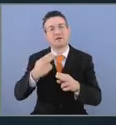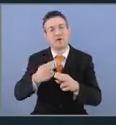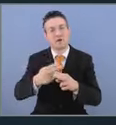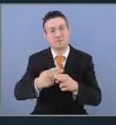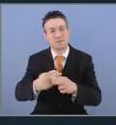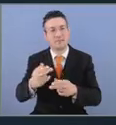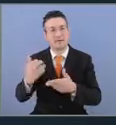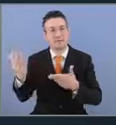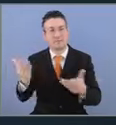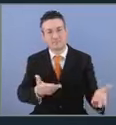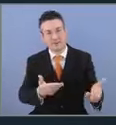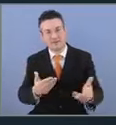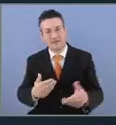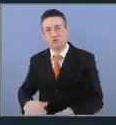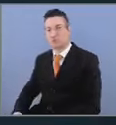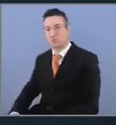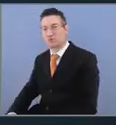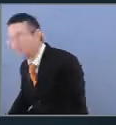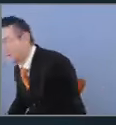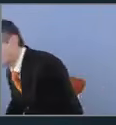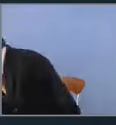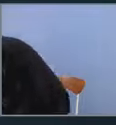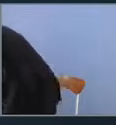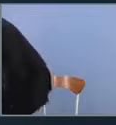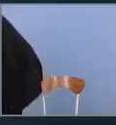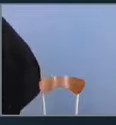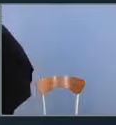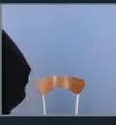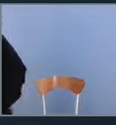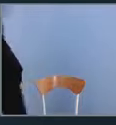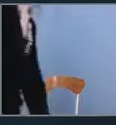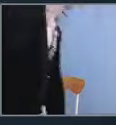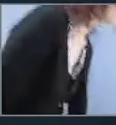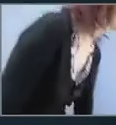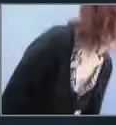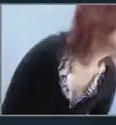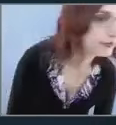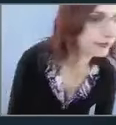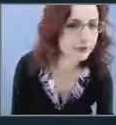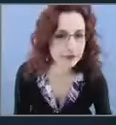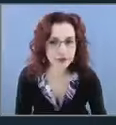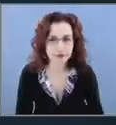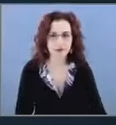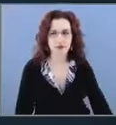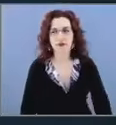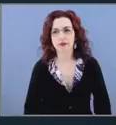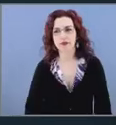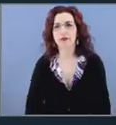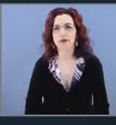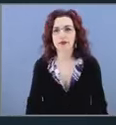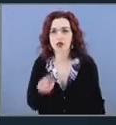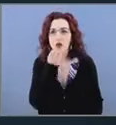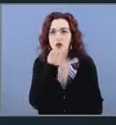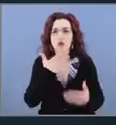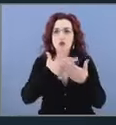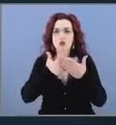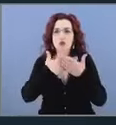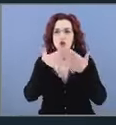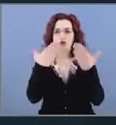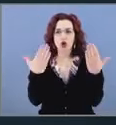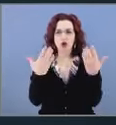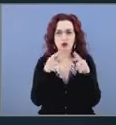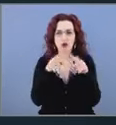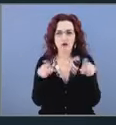a voi e complimenti per l'ottimo position paper che riprende un po' tutte quante le